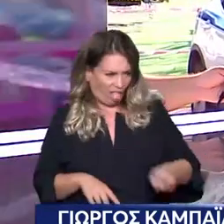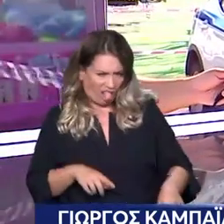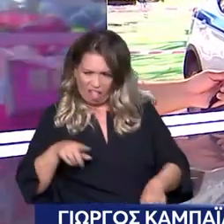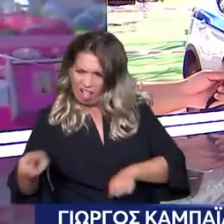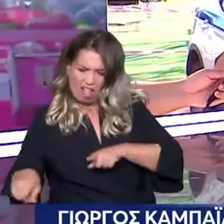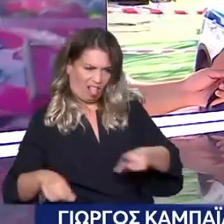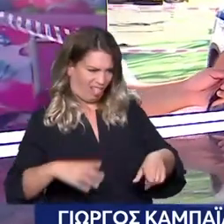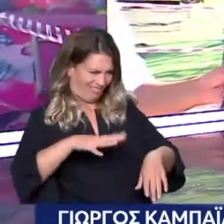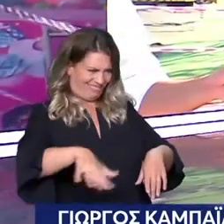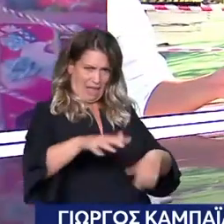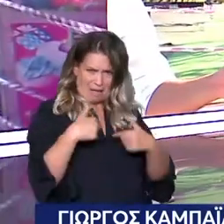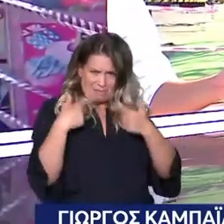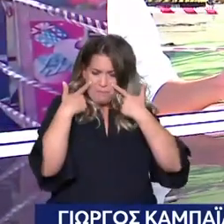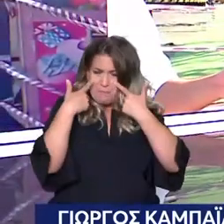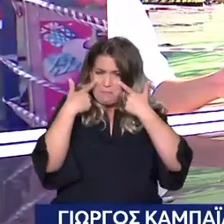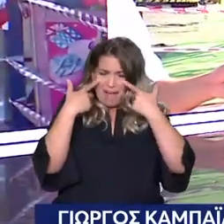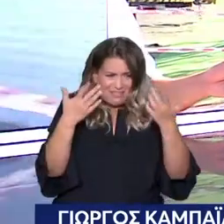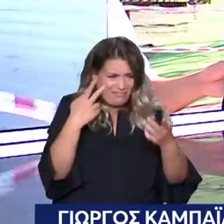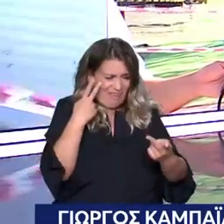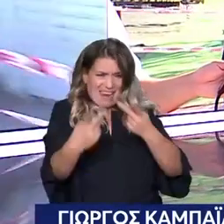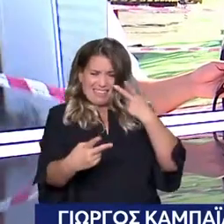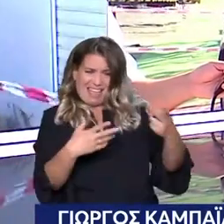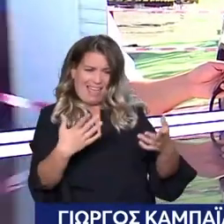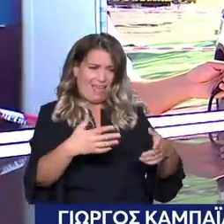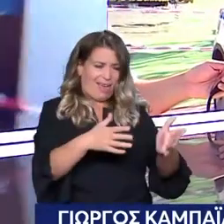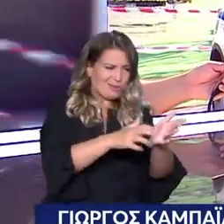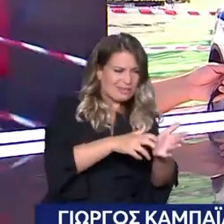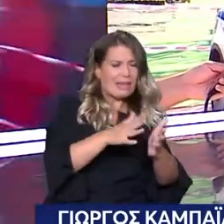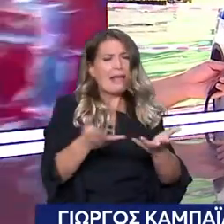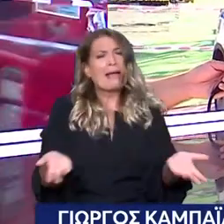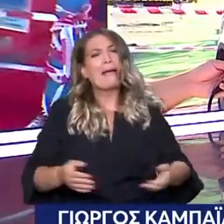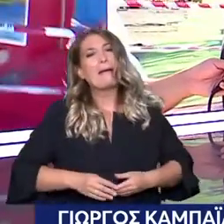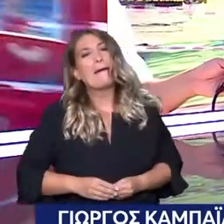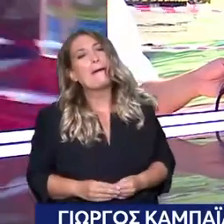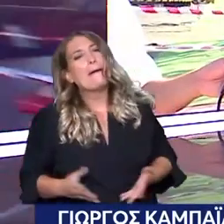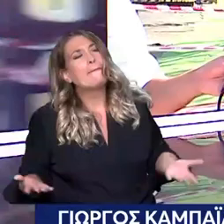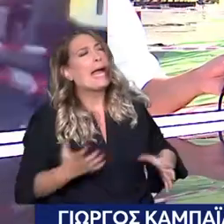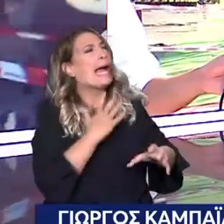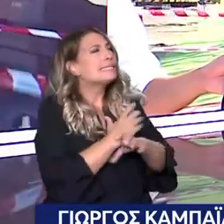φυσικά κάποια στιγμή λογικά θα ελεγχθούν με τις παραγγελίες της εισαγγελίας.